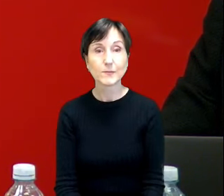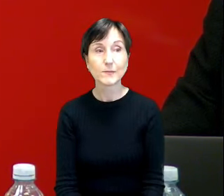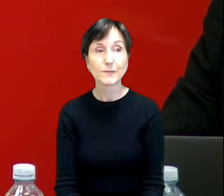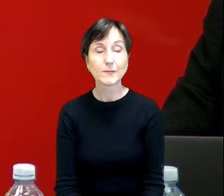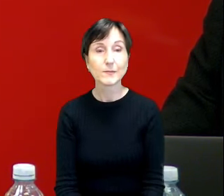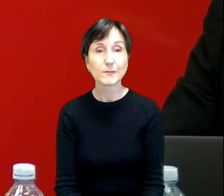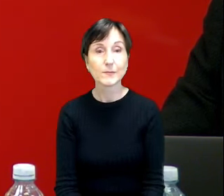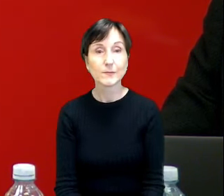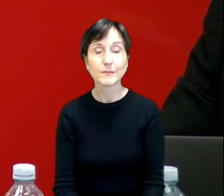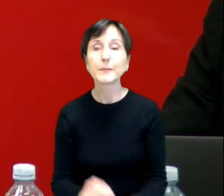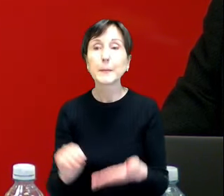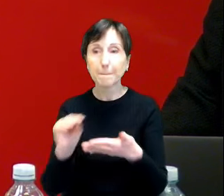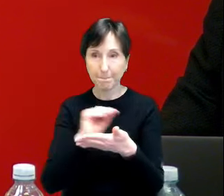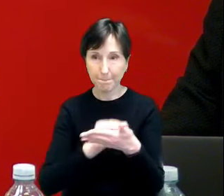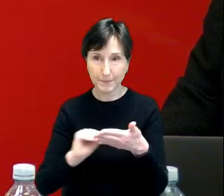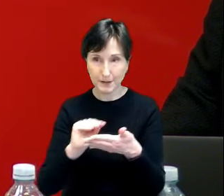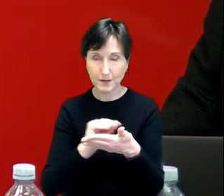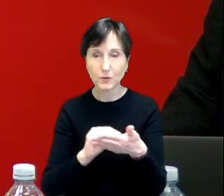pakartokim